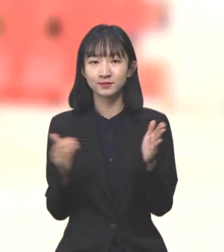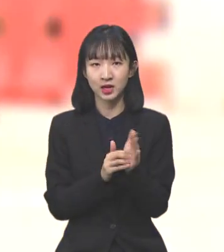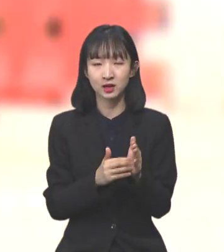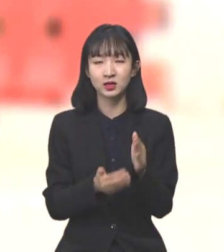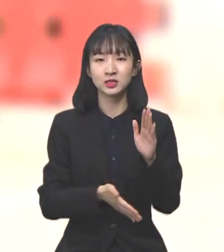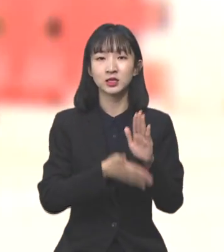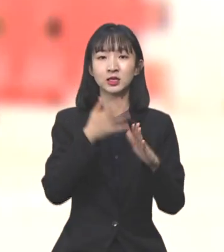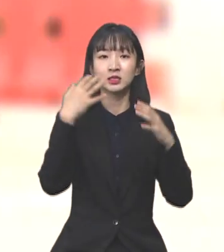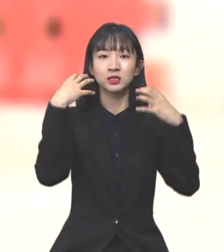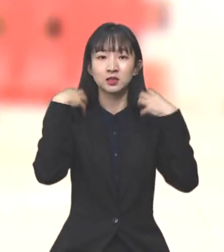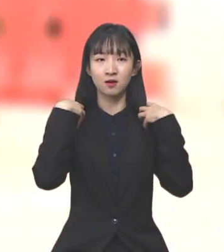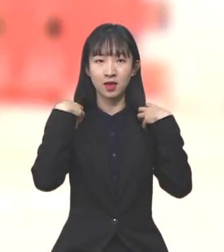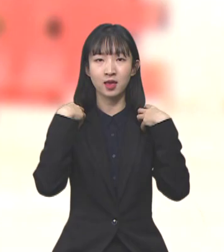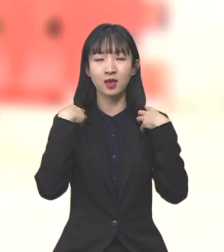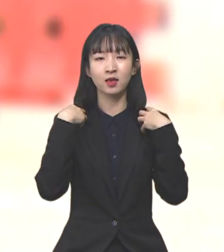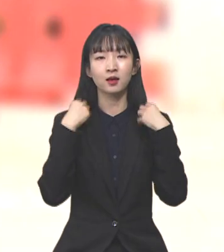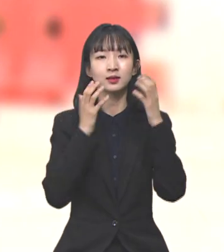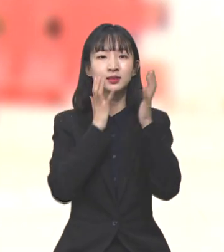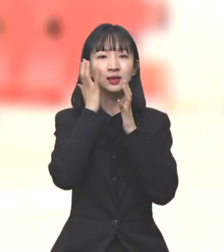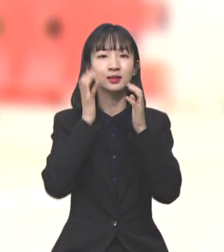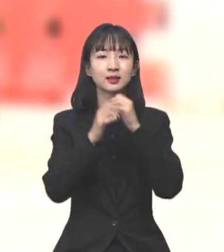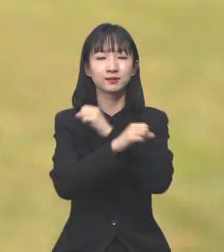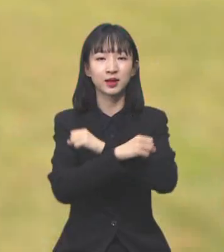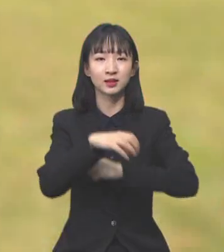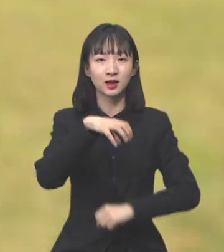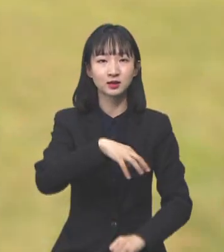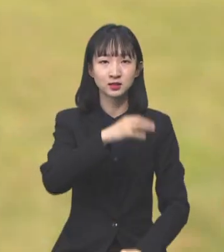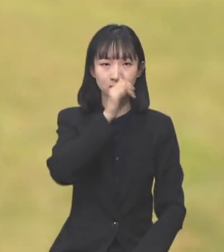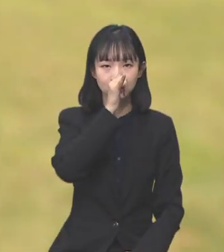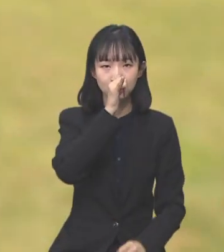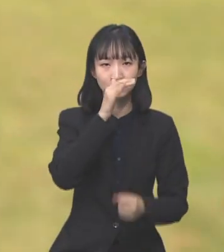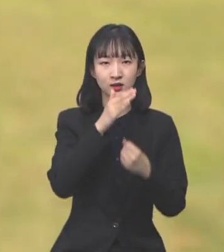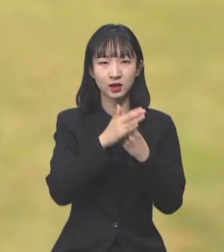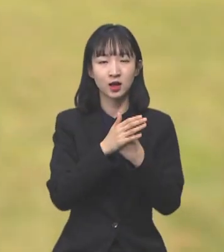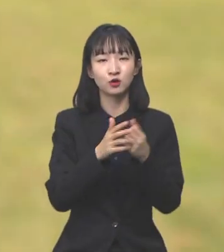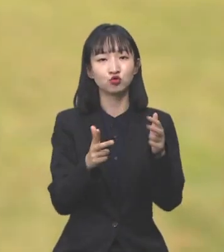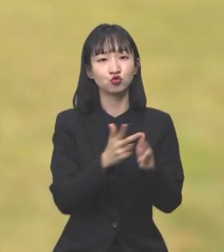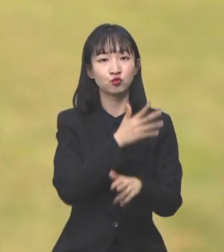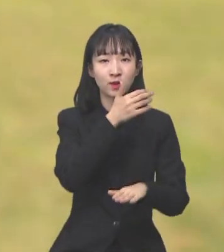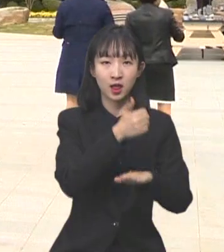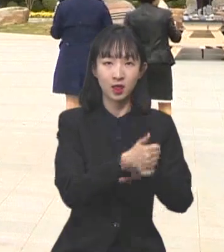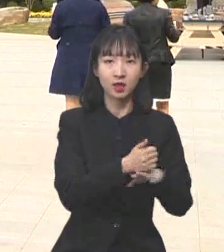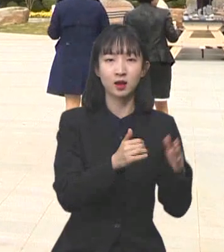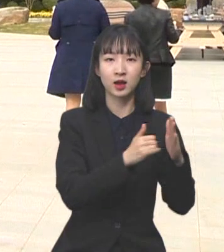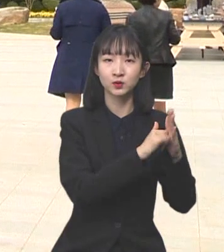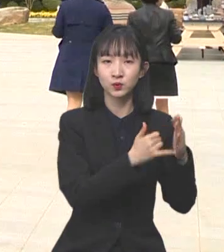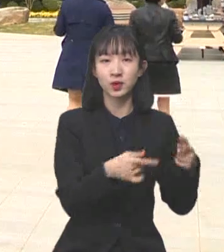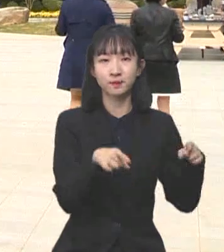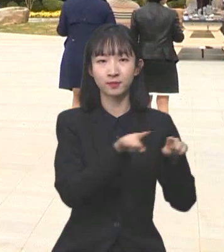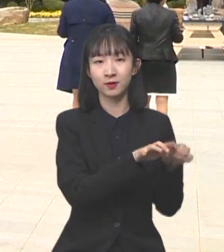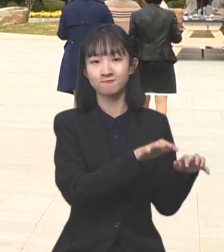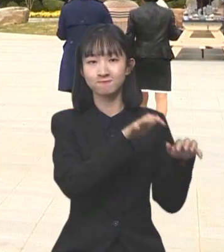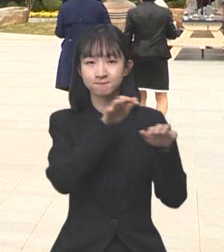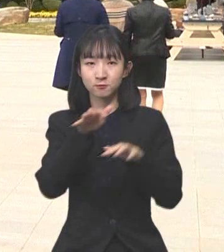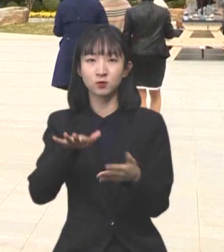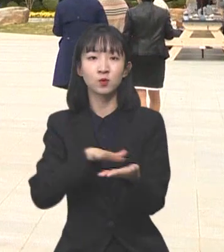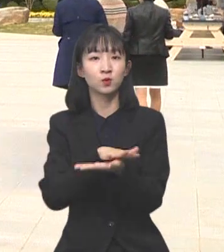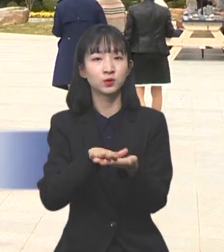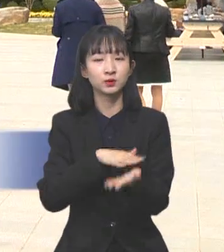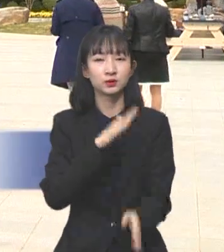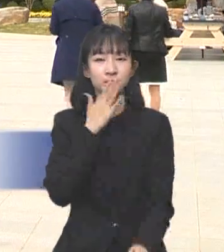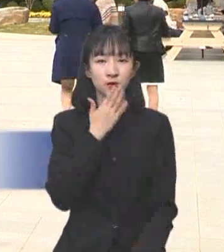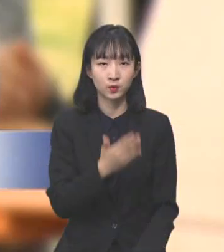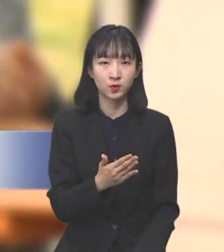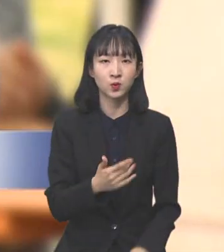현관 앞에 원형의 잔디마당 에 있어 주말에 가족들이 편하게 쉬기도 하고 또 아이들은 뛰어 놀 수도 있겠고요